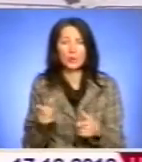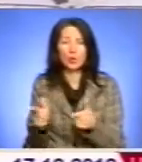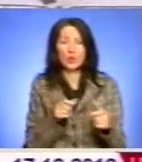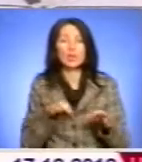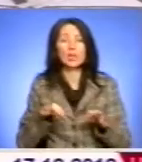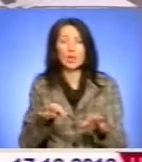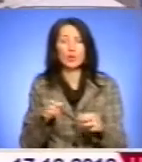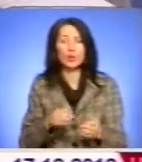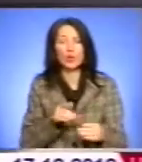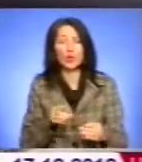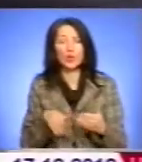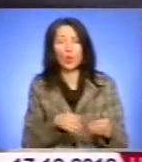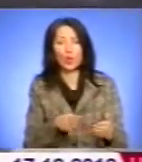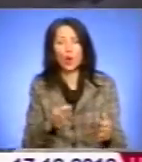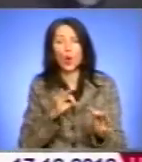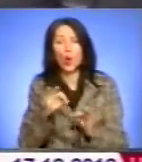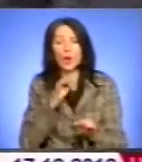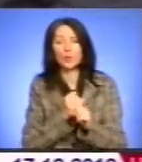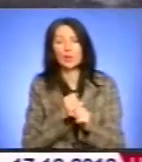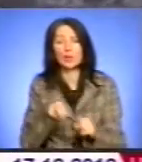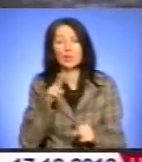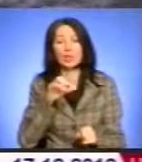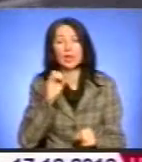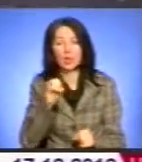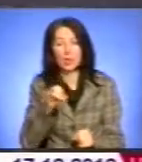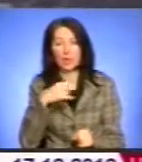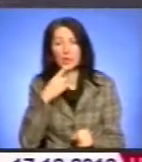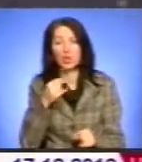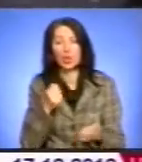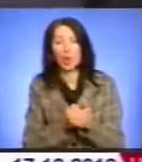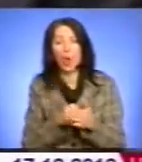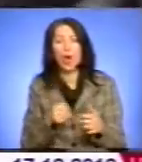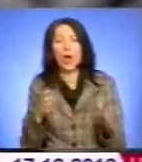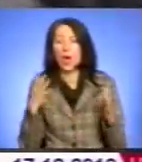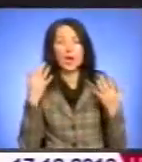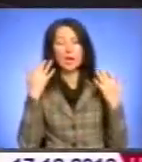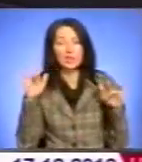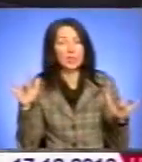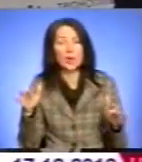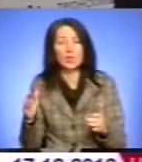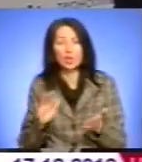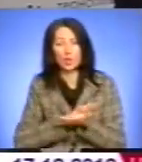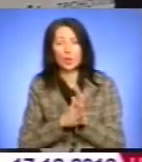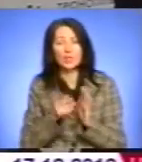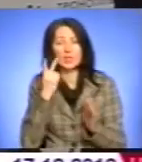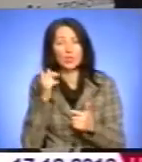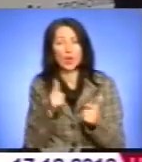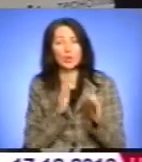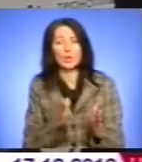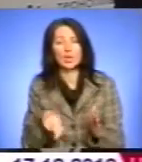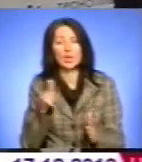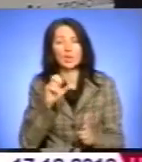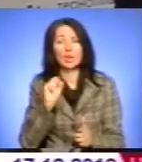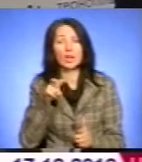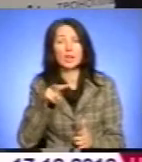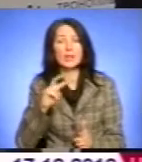ДАІ. Кажуть, що до екстремальних ситуацій завжди готові лише далекобійники. Решта водіїв розгубилися. Ці люди, їхні керівники, які